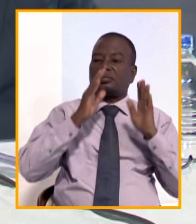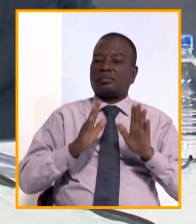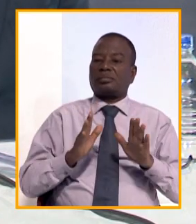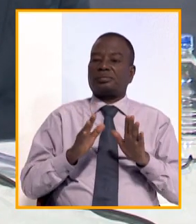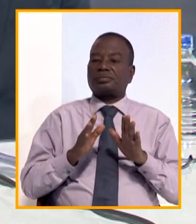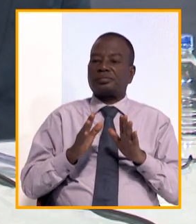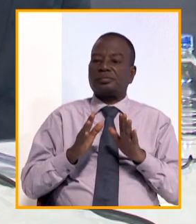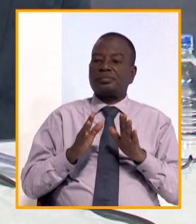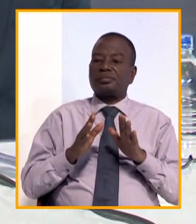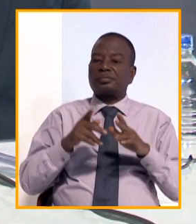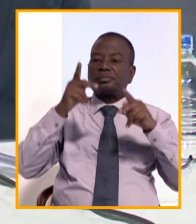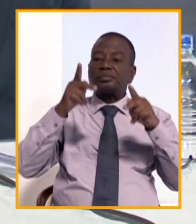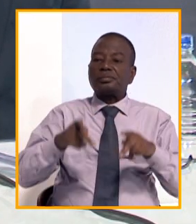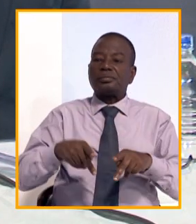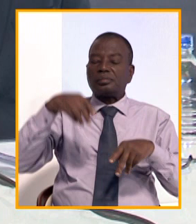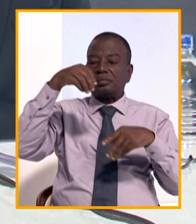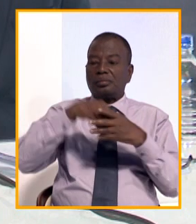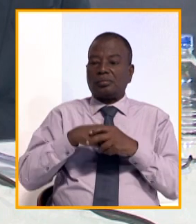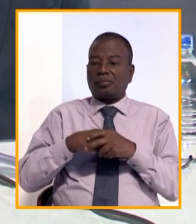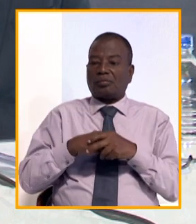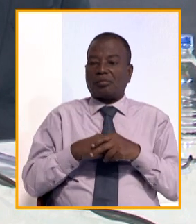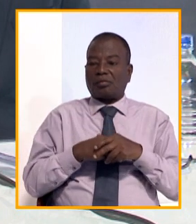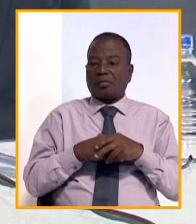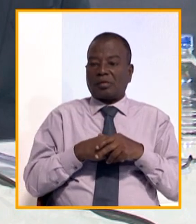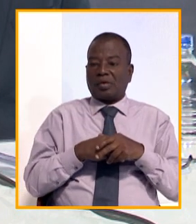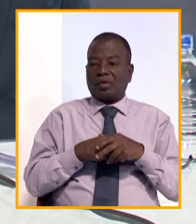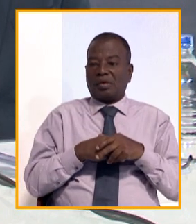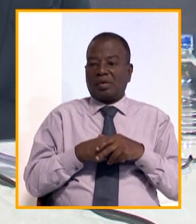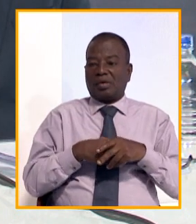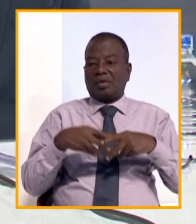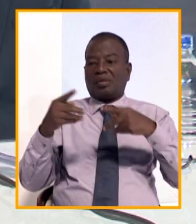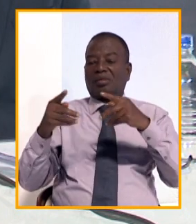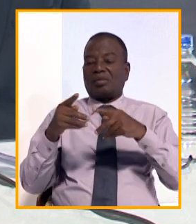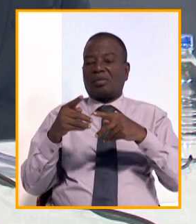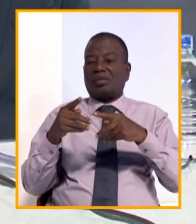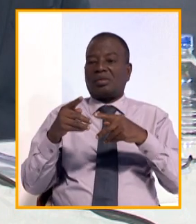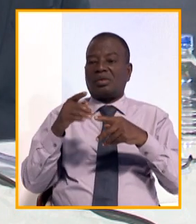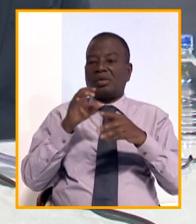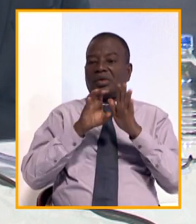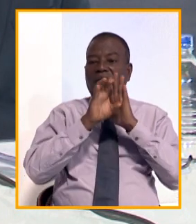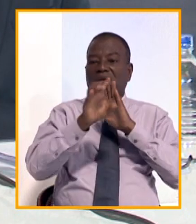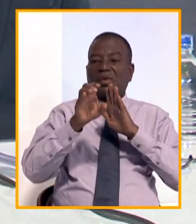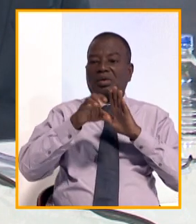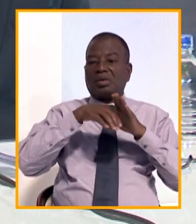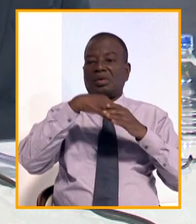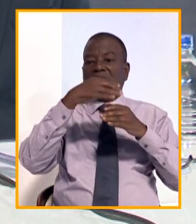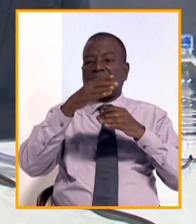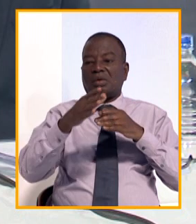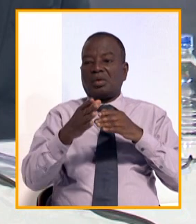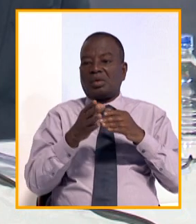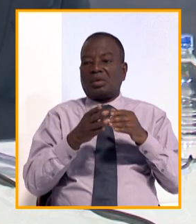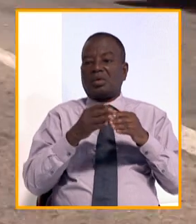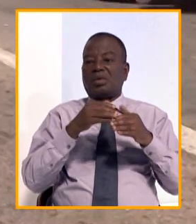défunt et les personnes dans le cadre d'un convoi funéraire. Ce car est sorti du convoi funéraire